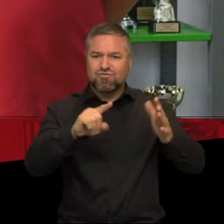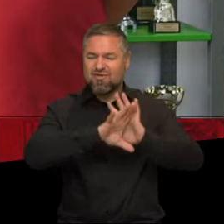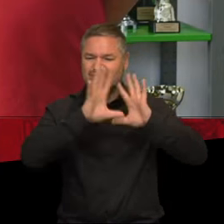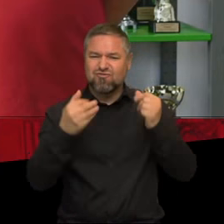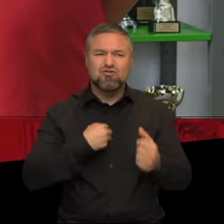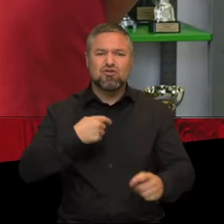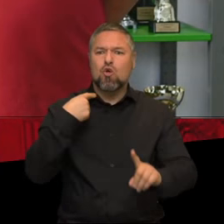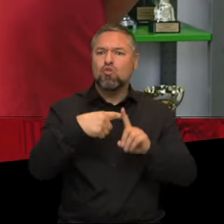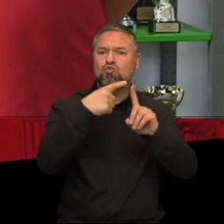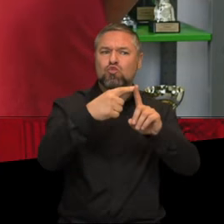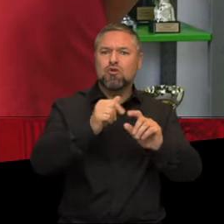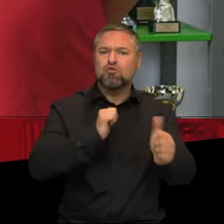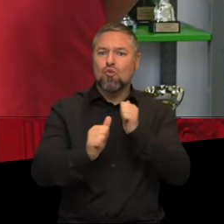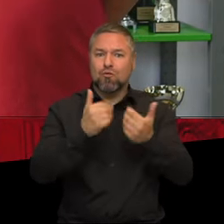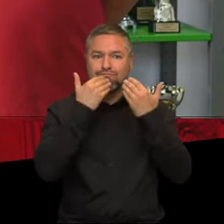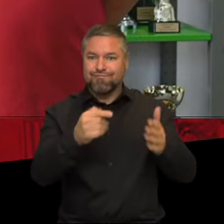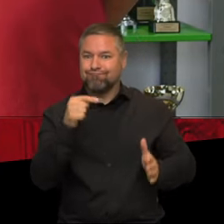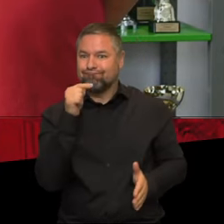moje sukcesy sportowe.